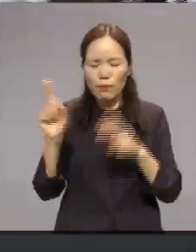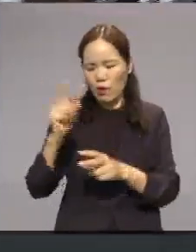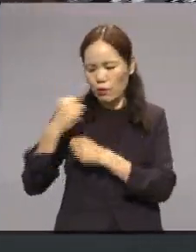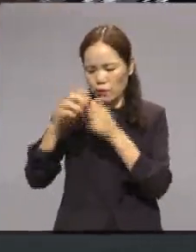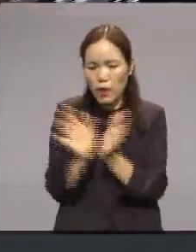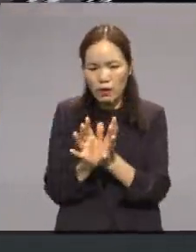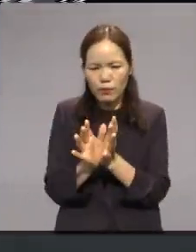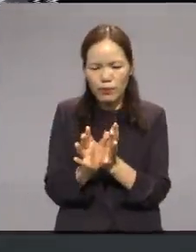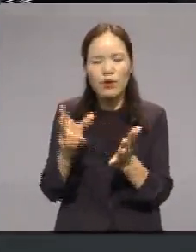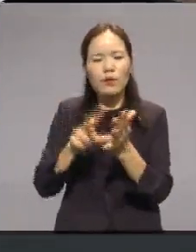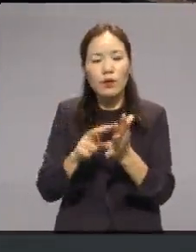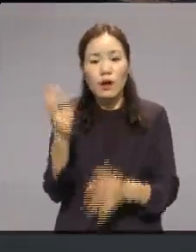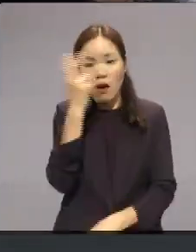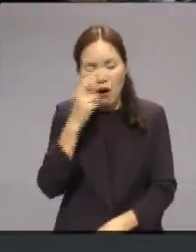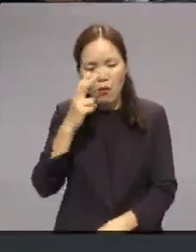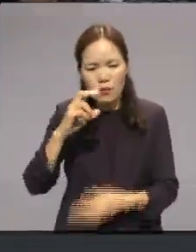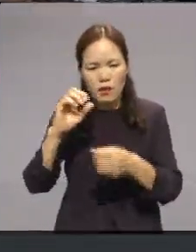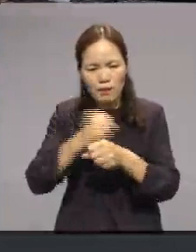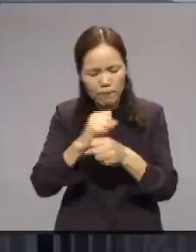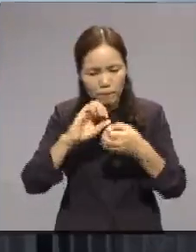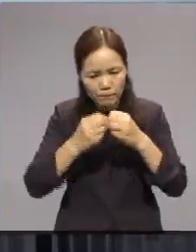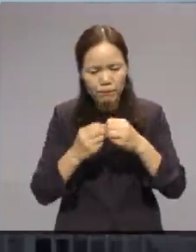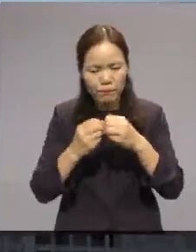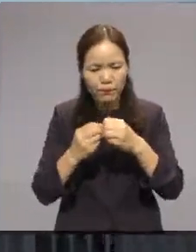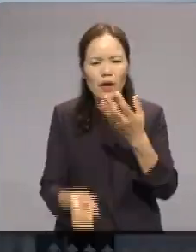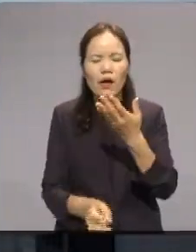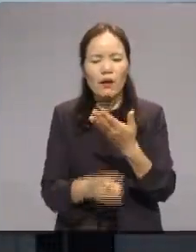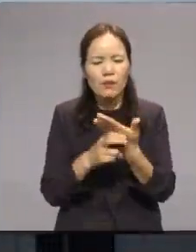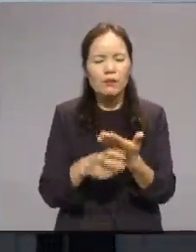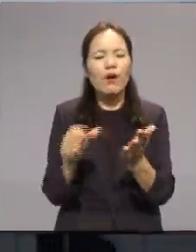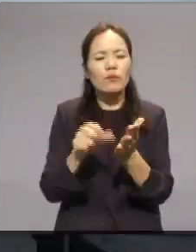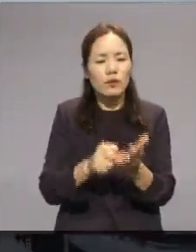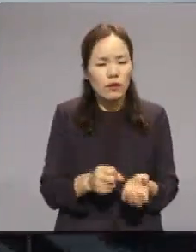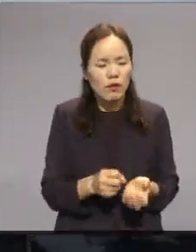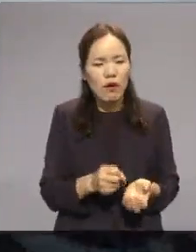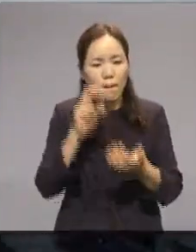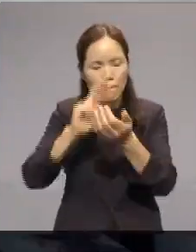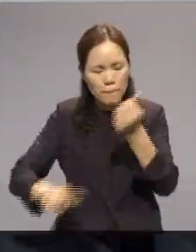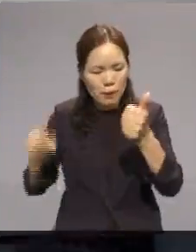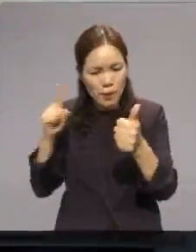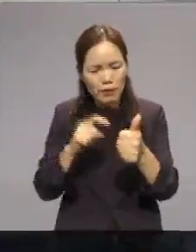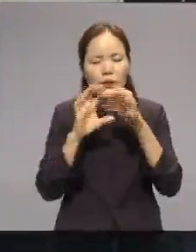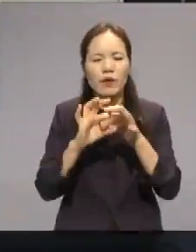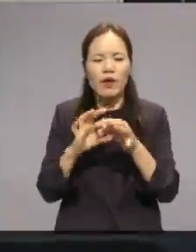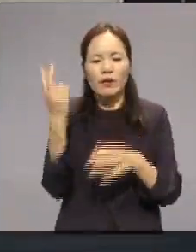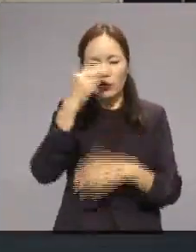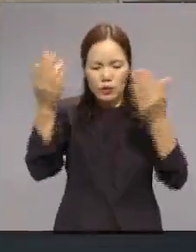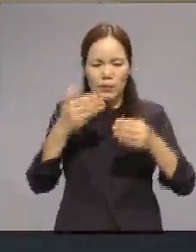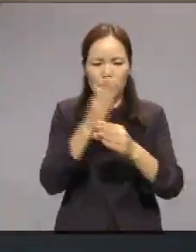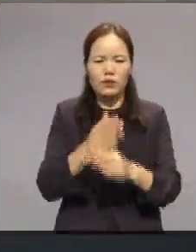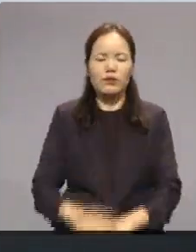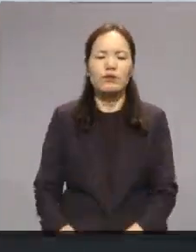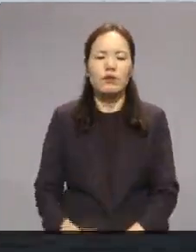품질 검사를 조작해 불량 배터리를 납품한 의혹과 관련해 경찰에 수사를 받던 인물입니다. 경찰은 아리셀과